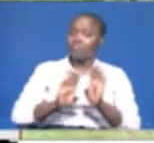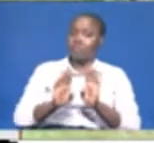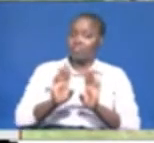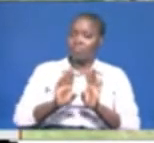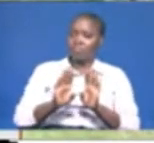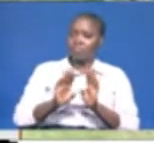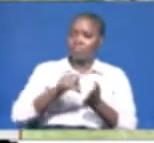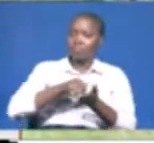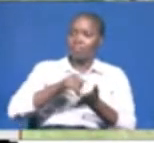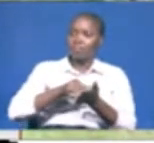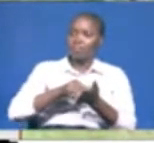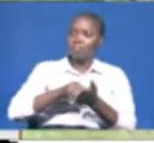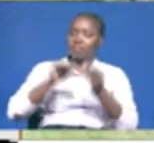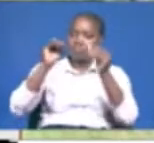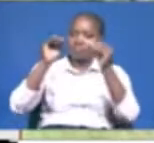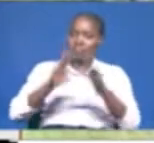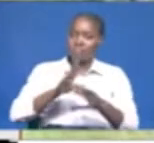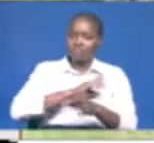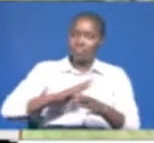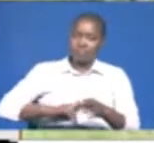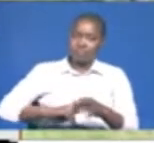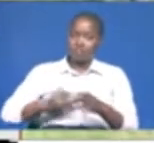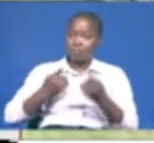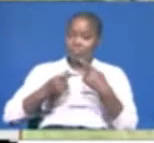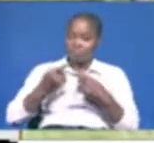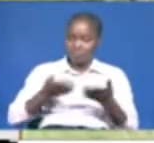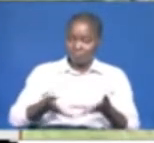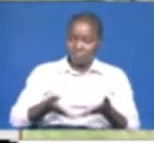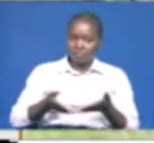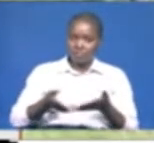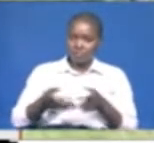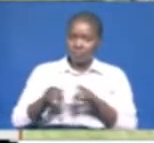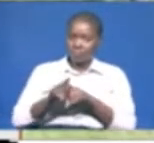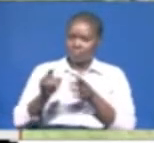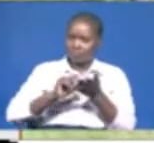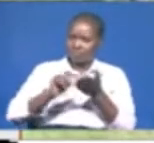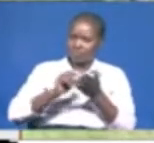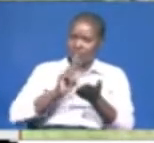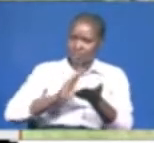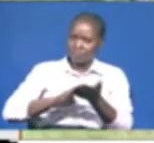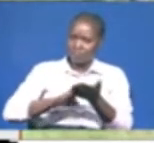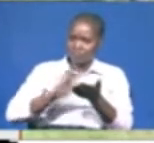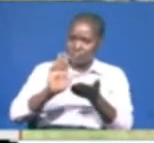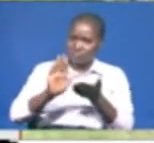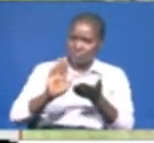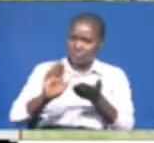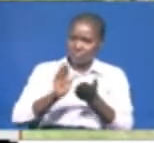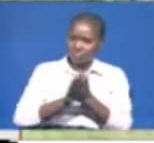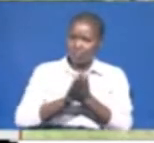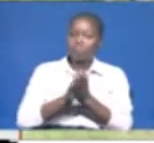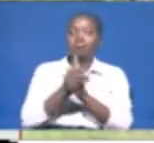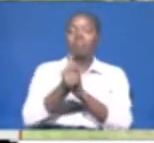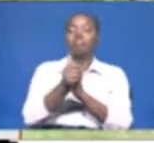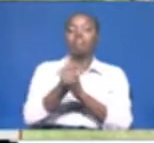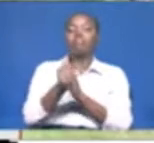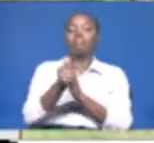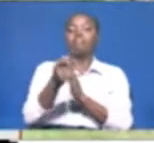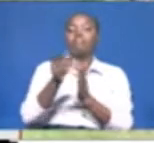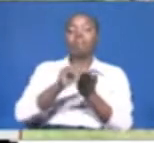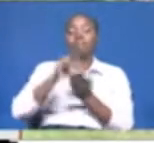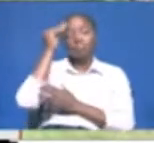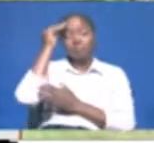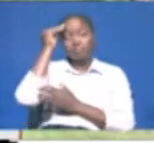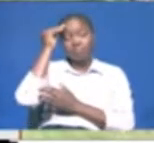tunahusisha walimu wa dini wala ambao tuko nao, yeye pia ataandika recommendation yake. Taaluma ile ambayo